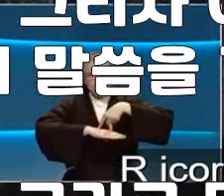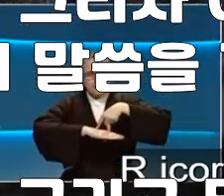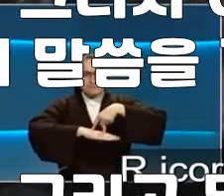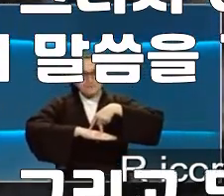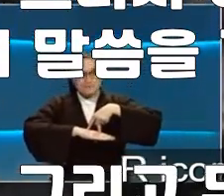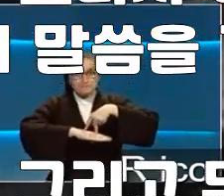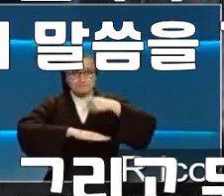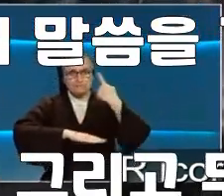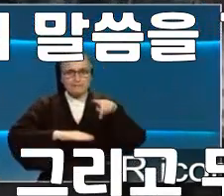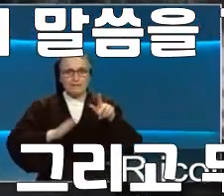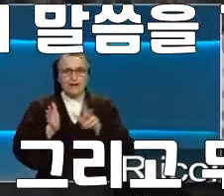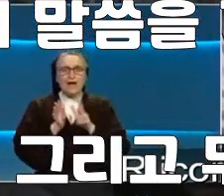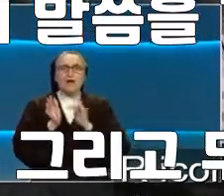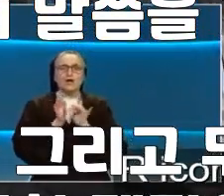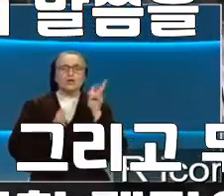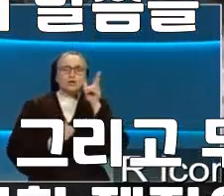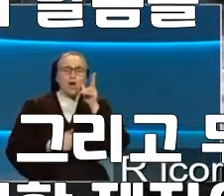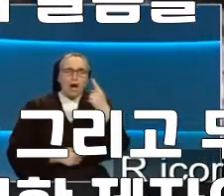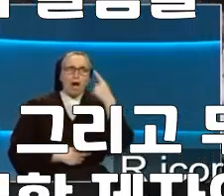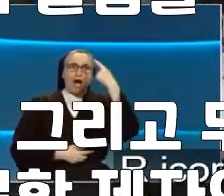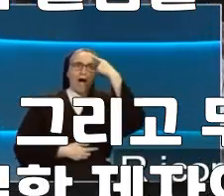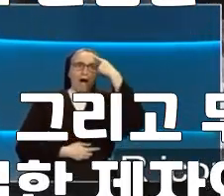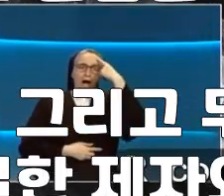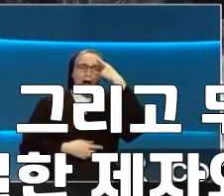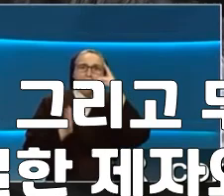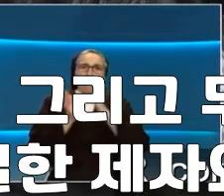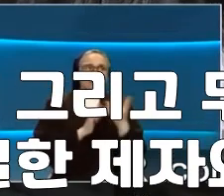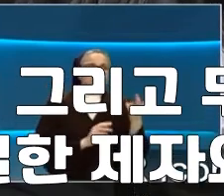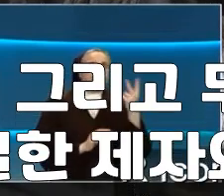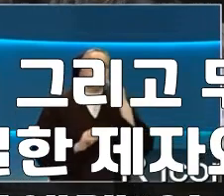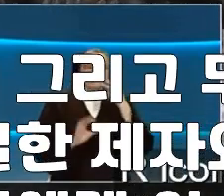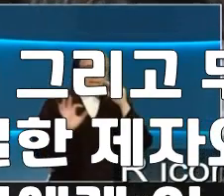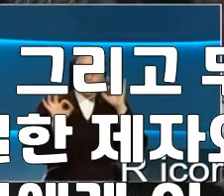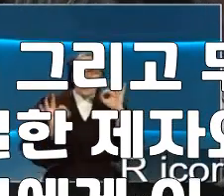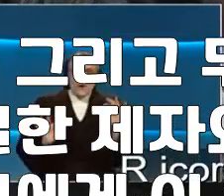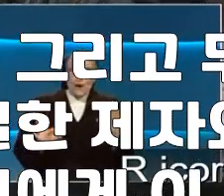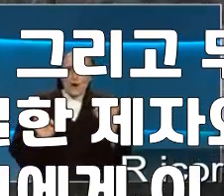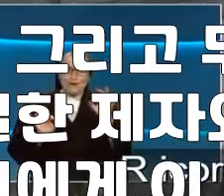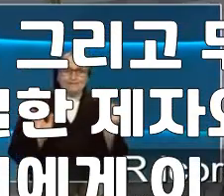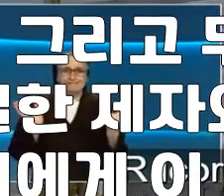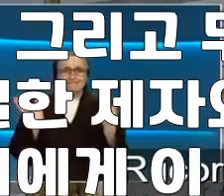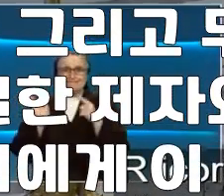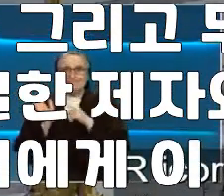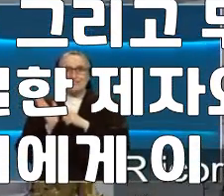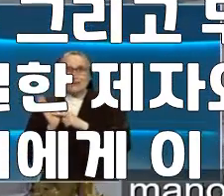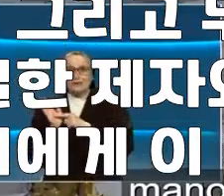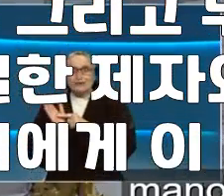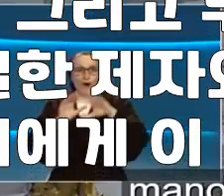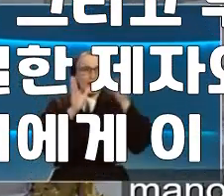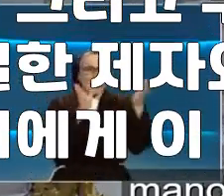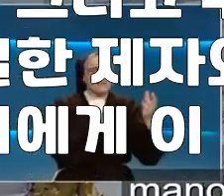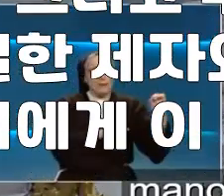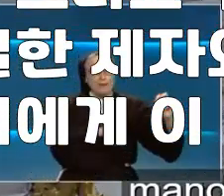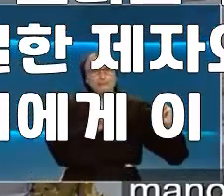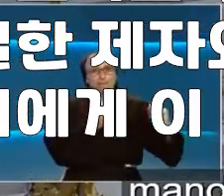Ed esse si ricordarono delle sue parole e, tornate dal